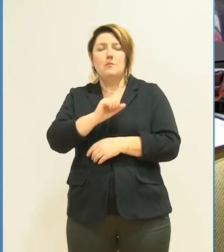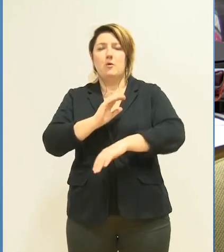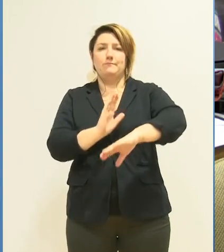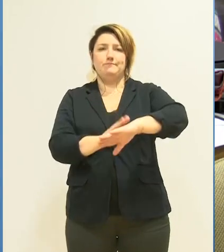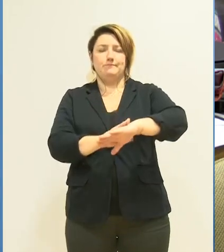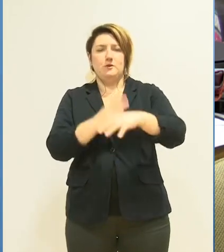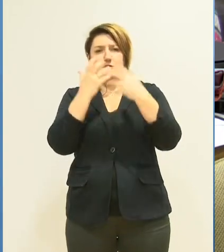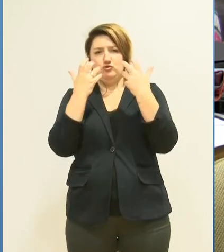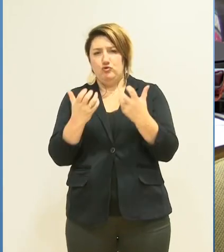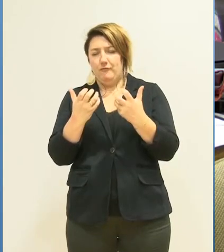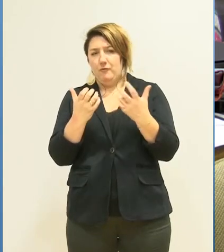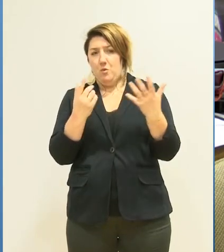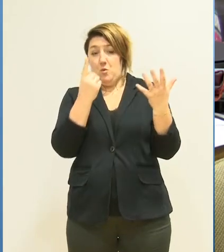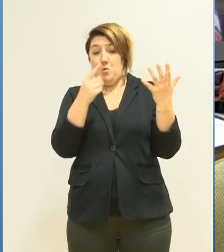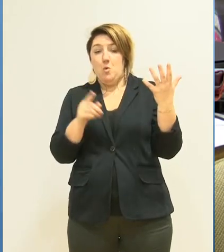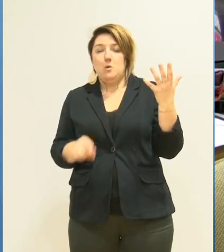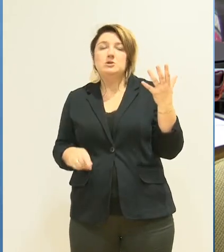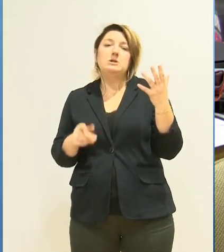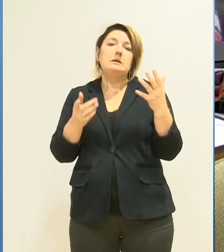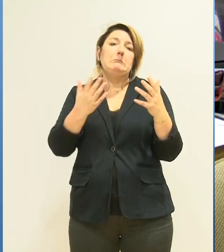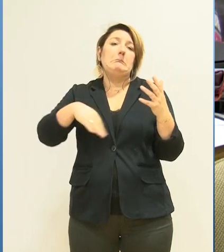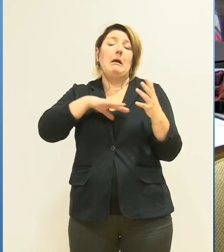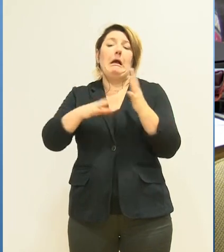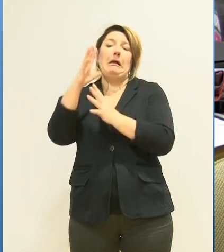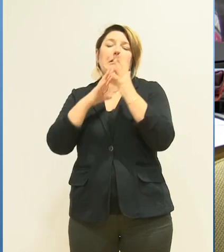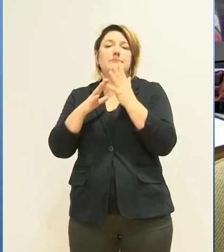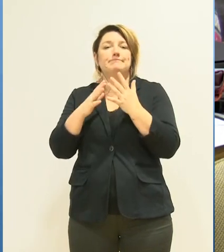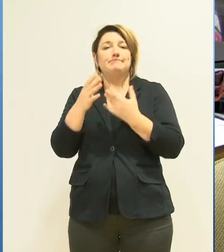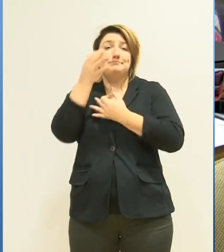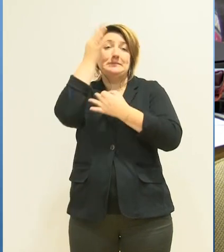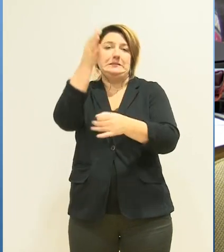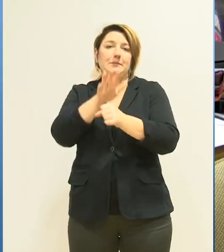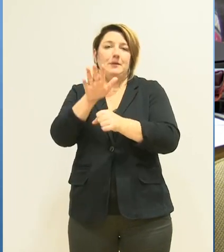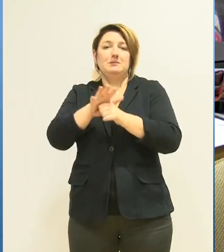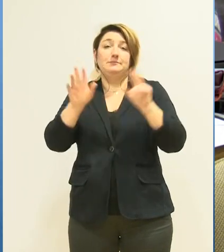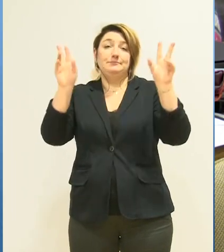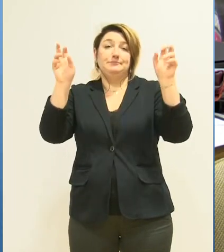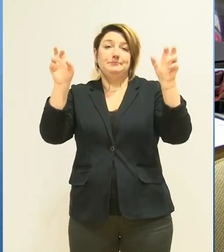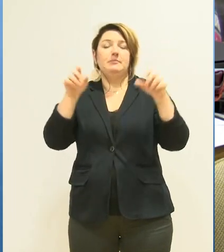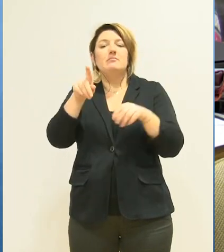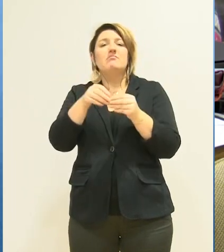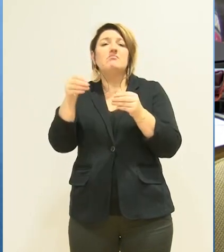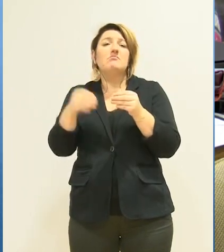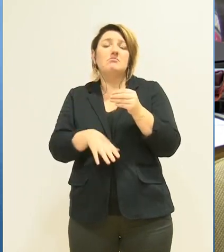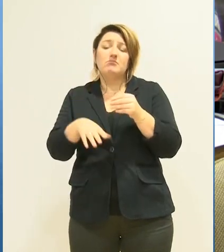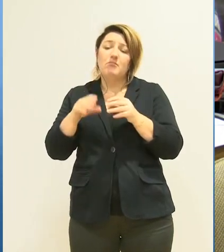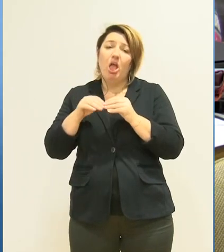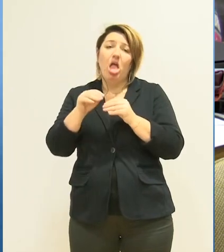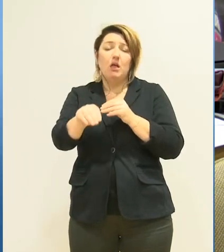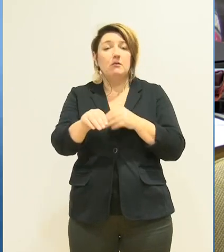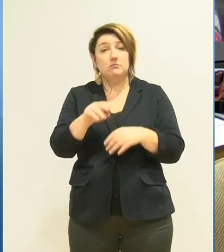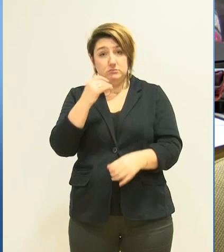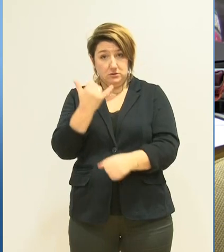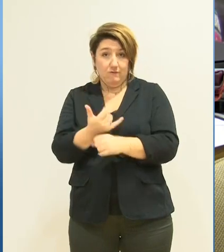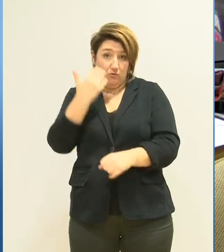quand même des inexactitudes pour le dire qu'on me dit que rien n'a été fait c'est tout à fait inexact et vous le savez comme nous vous l'avons